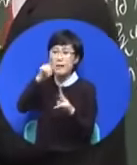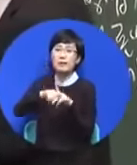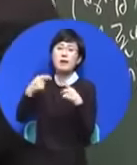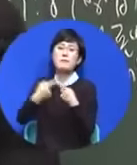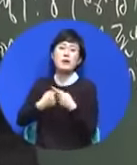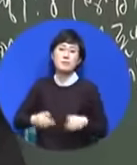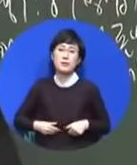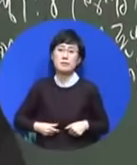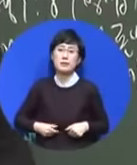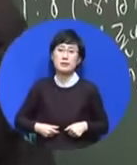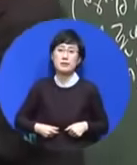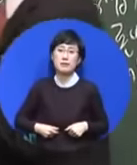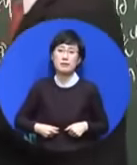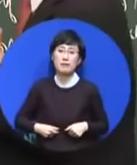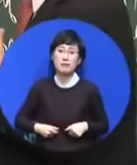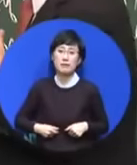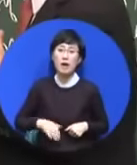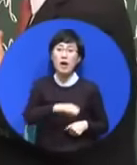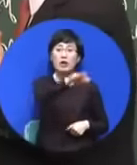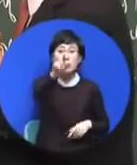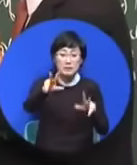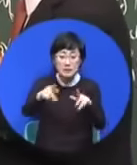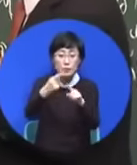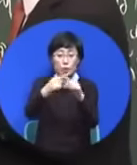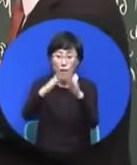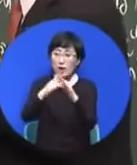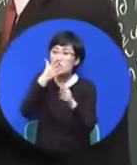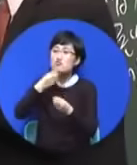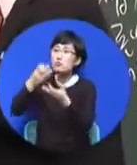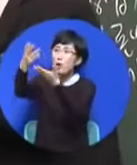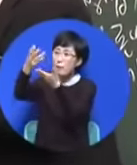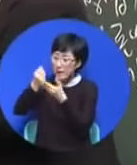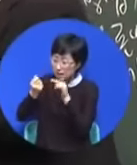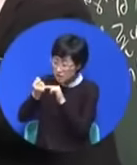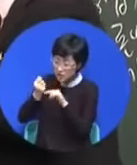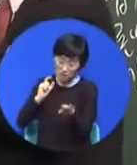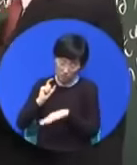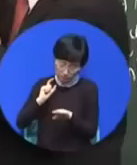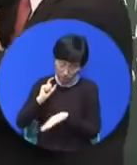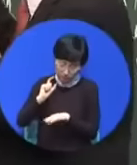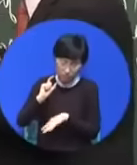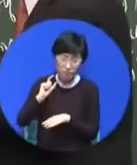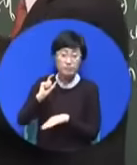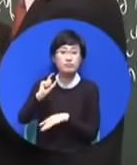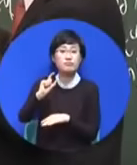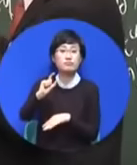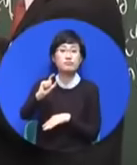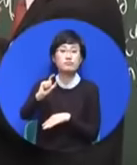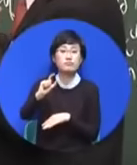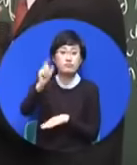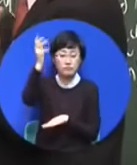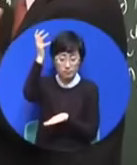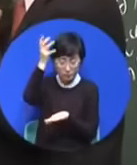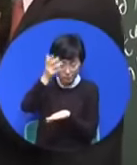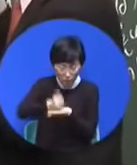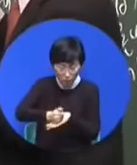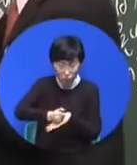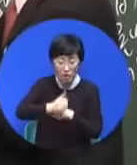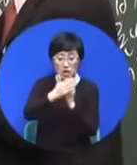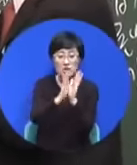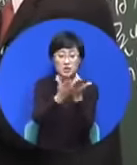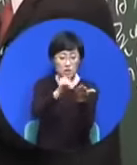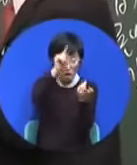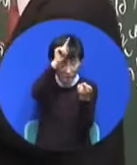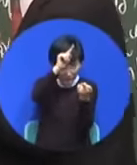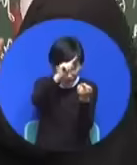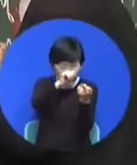그러면 여러분 교회가 이걸 지속하는 거예요 이걸 지속하게 되면 틀림없이 성경에는 응답 오게